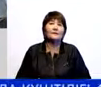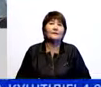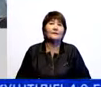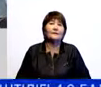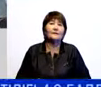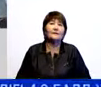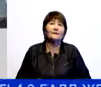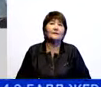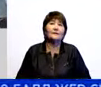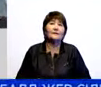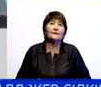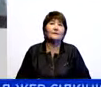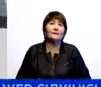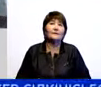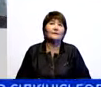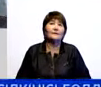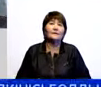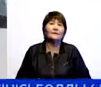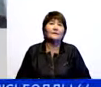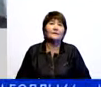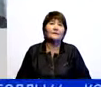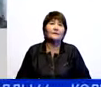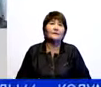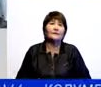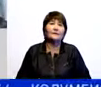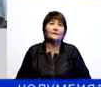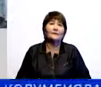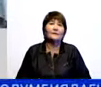алып, айтыстан соң тұрын тұра қайғашқан ақын.